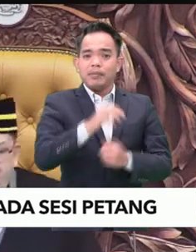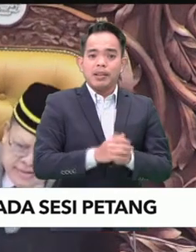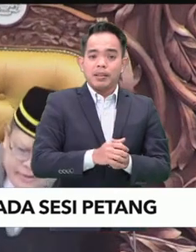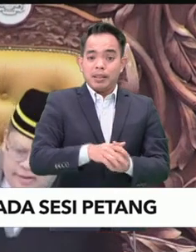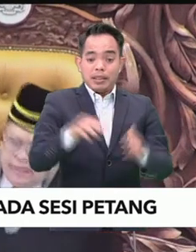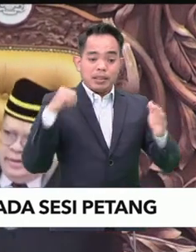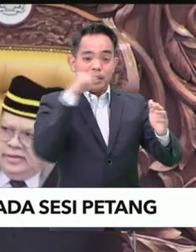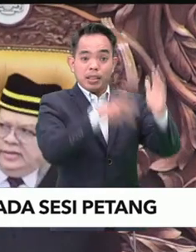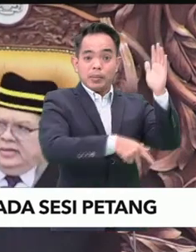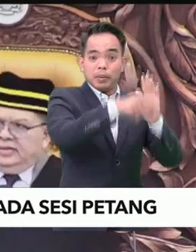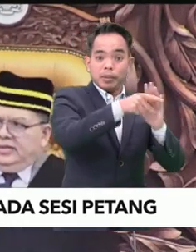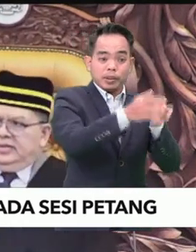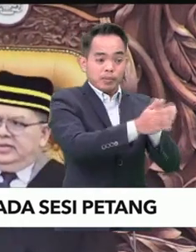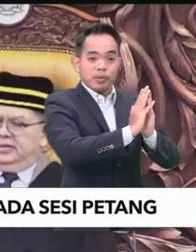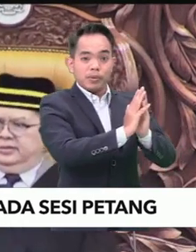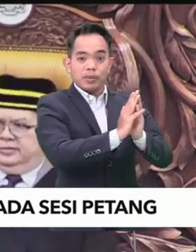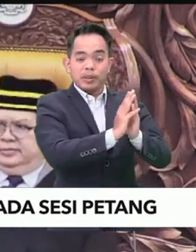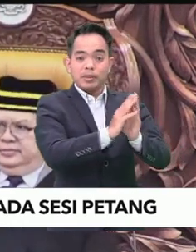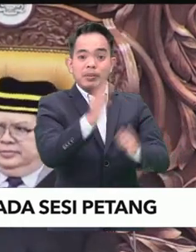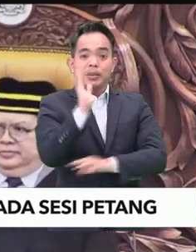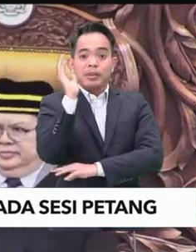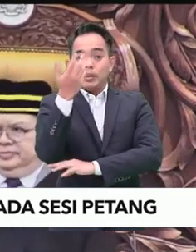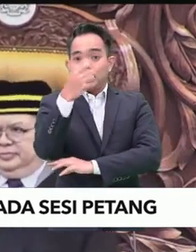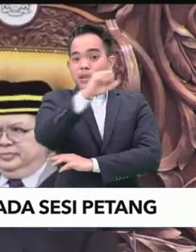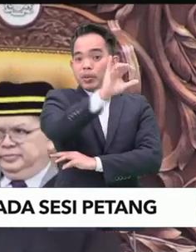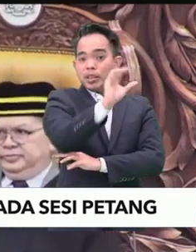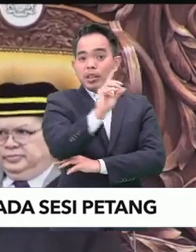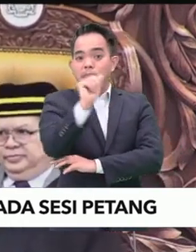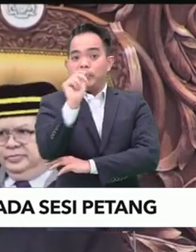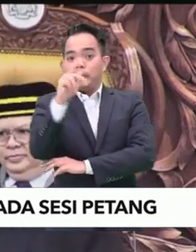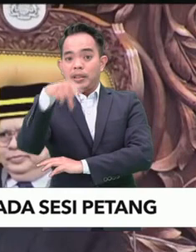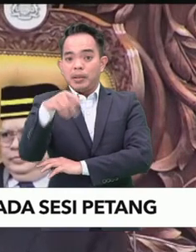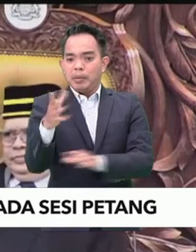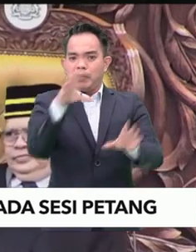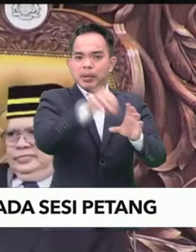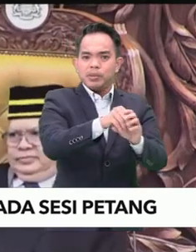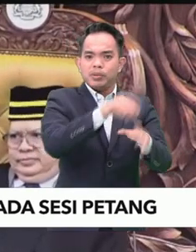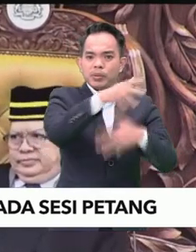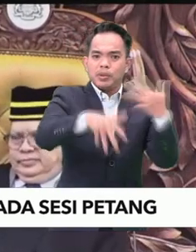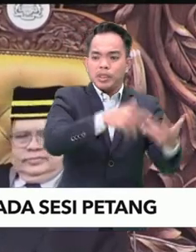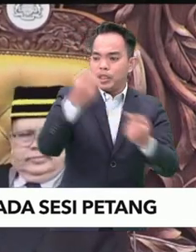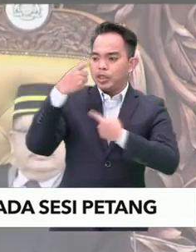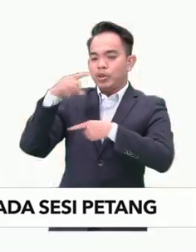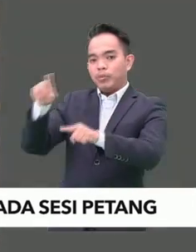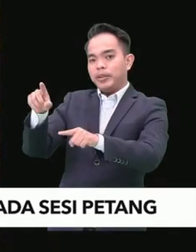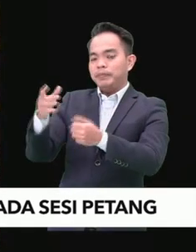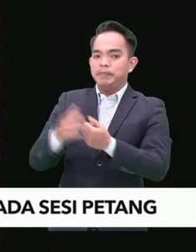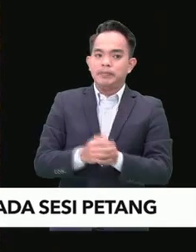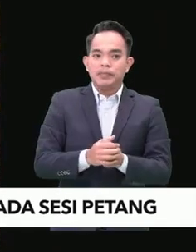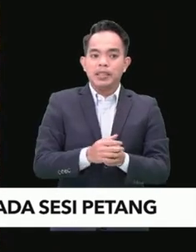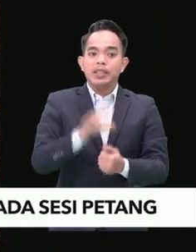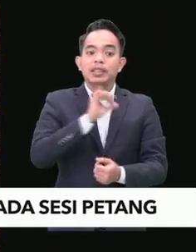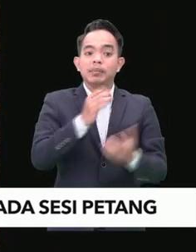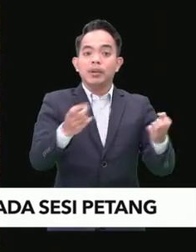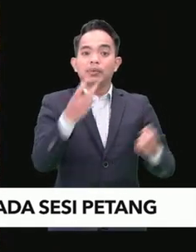Beberapa ahli parlimen kemudian meminta speaker Datuk Johari Abdul masuk campur. Namun, ini jawapan beliau. Tak, saya nak